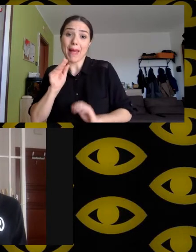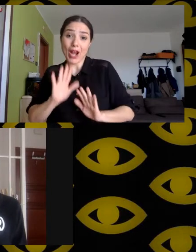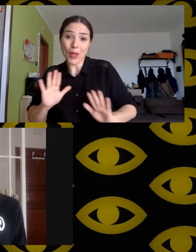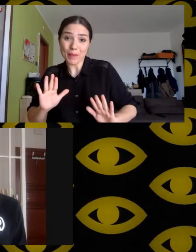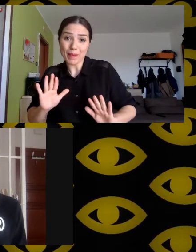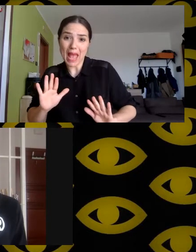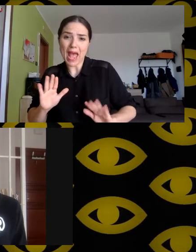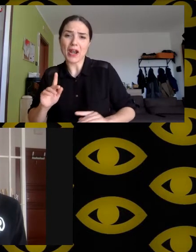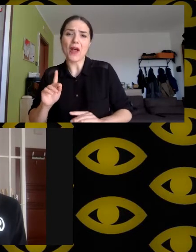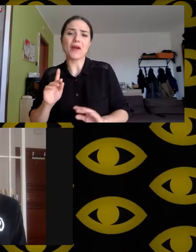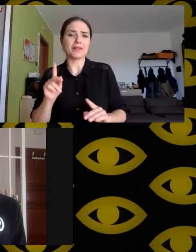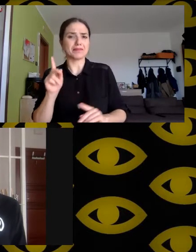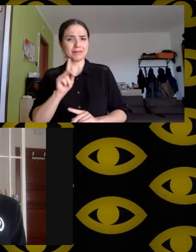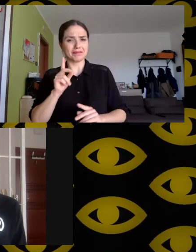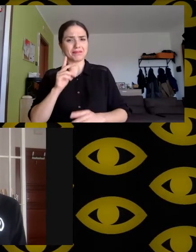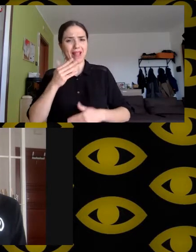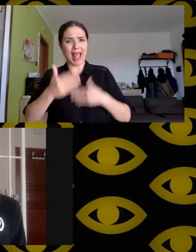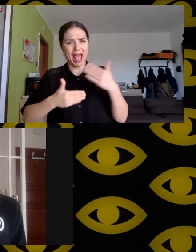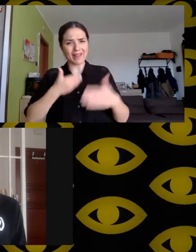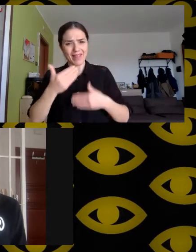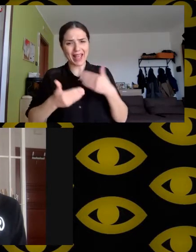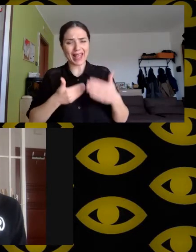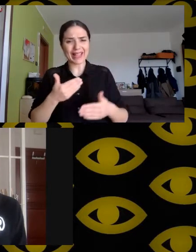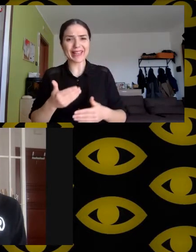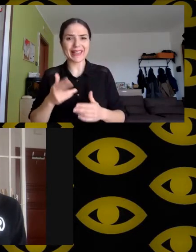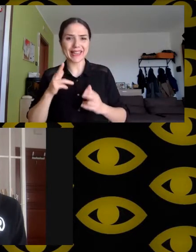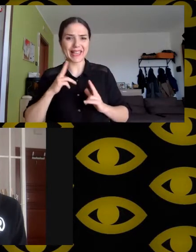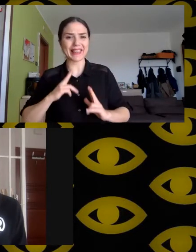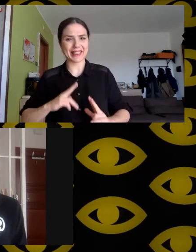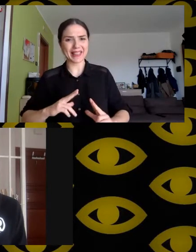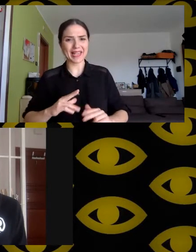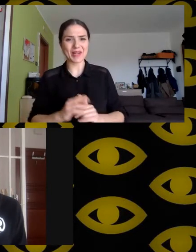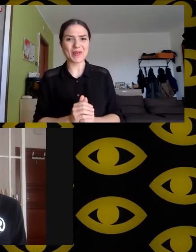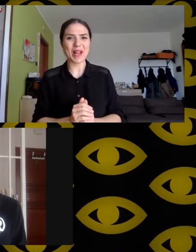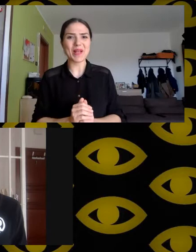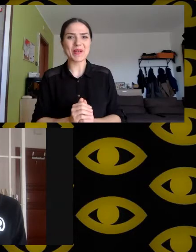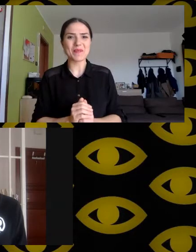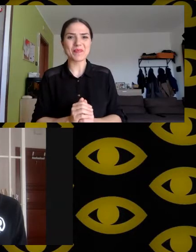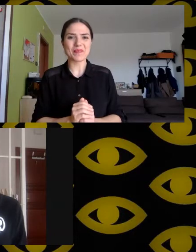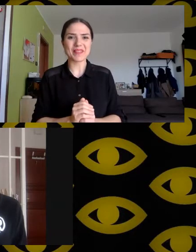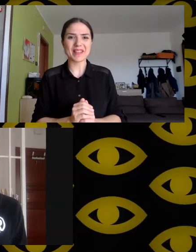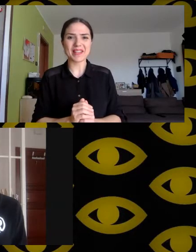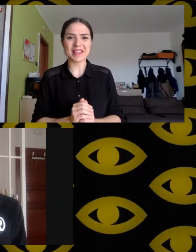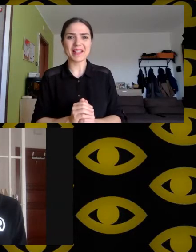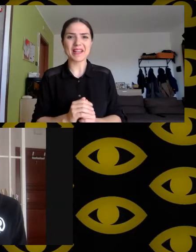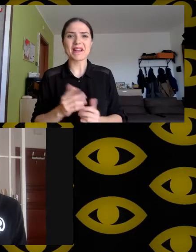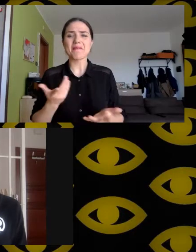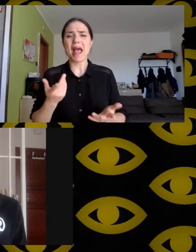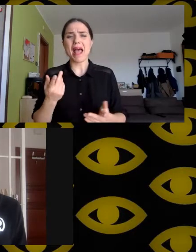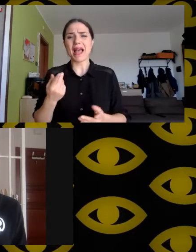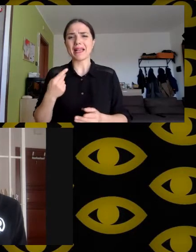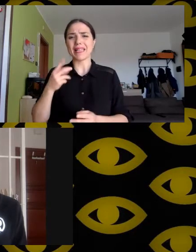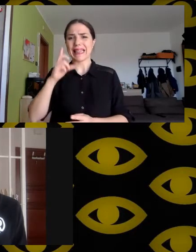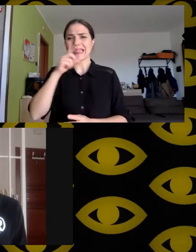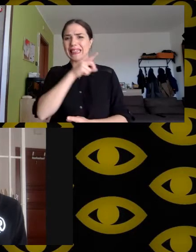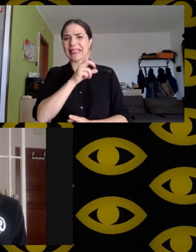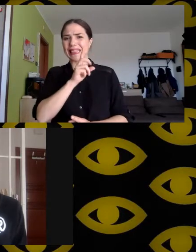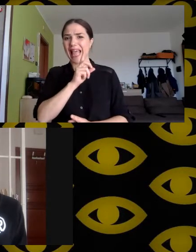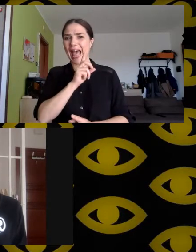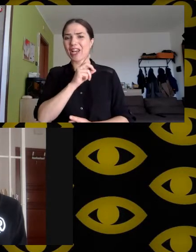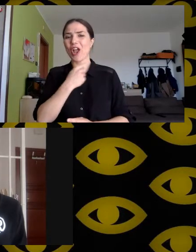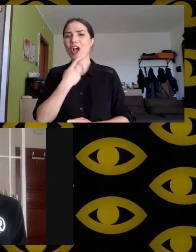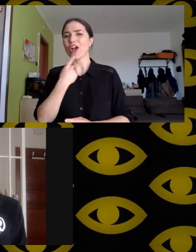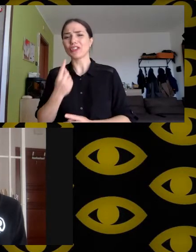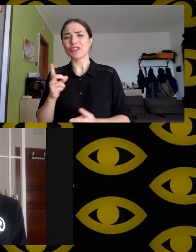delle persone sorde o non udenti, quindi saranno loro, e anche un modo per metterci alla prova. Abbiamo voluto veramente